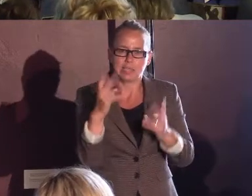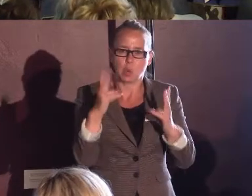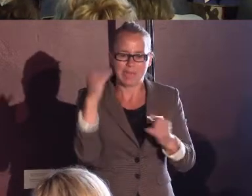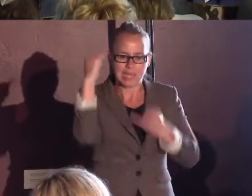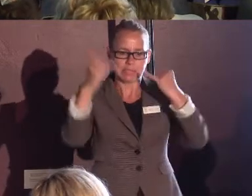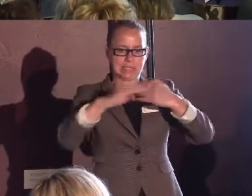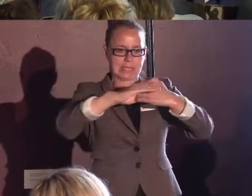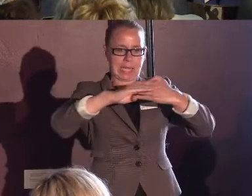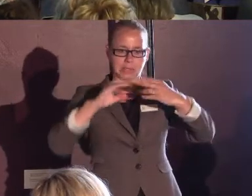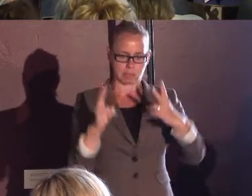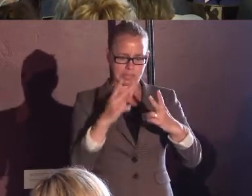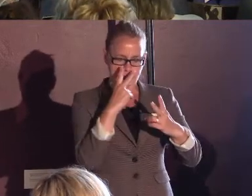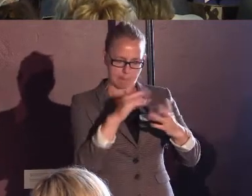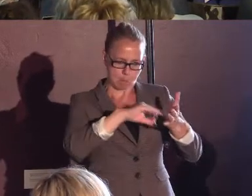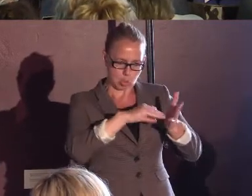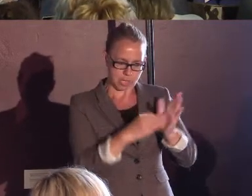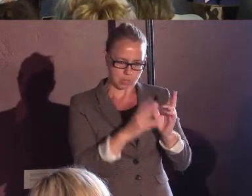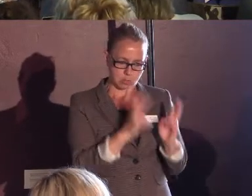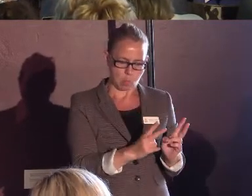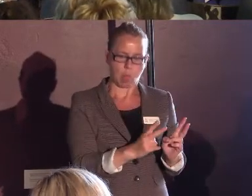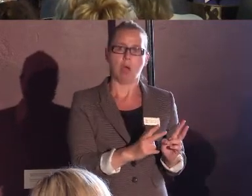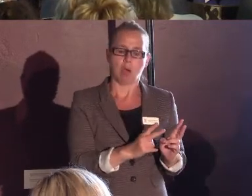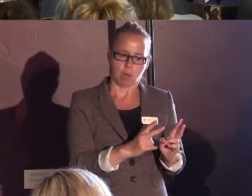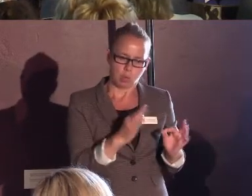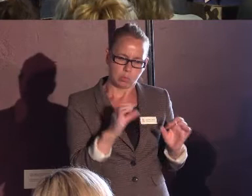väldigt högt. Du kunde beskriva det här projektet.